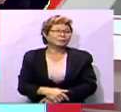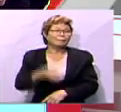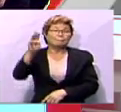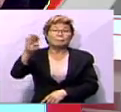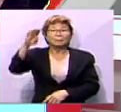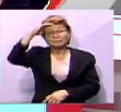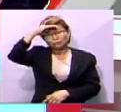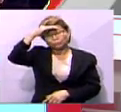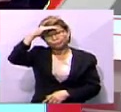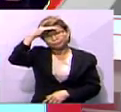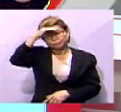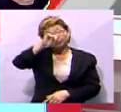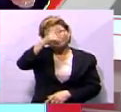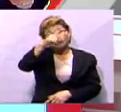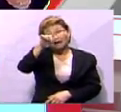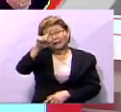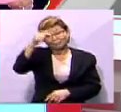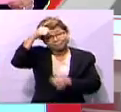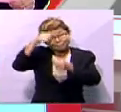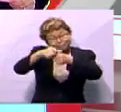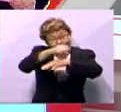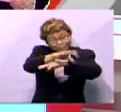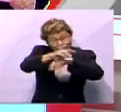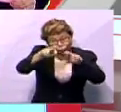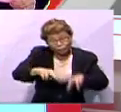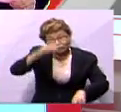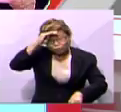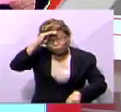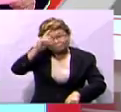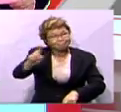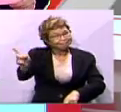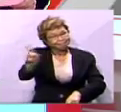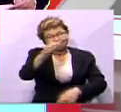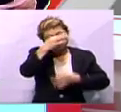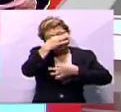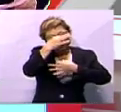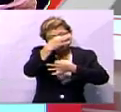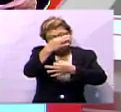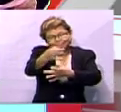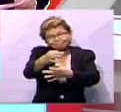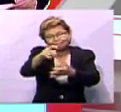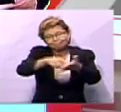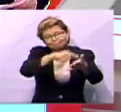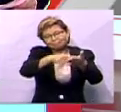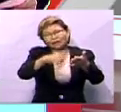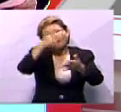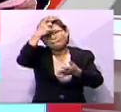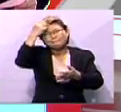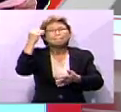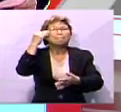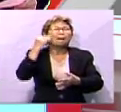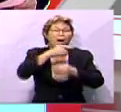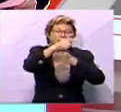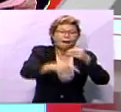Menteri Besar Johor Dato' Sri Mohd Khalid Nordin mengingatkan rakyat negeri itu supaya tidak terpengaruh dengan kritikan Tun Dr. Mahathir